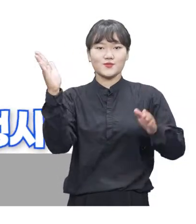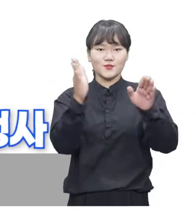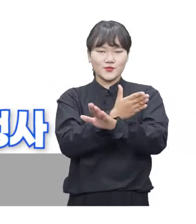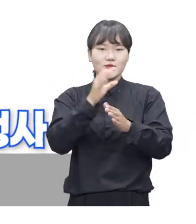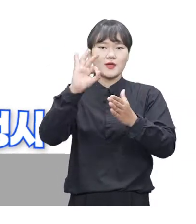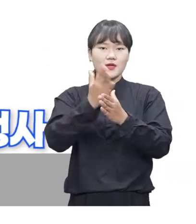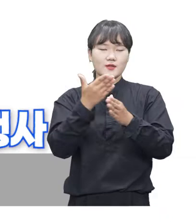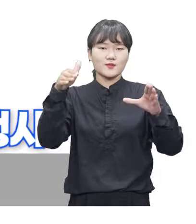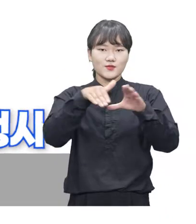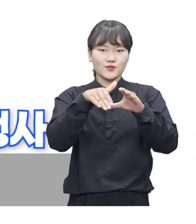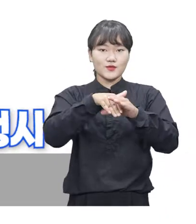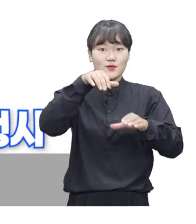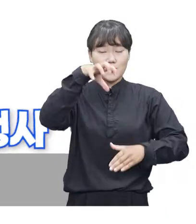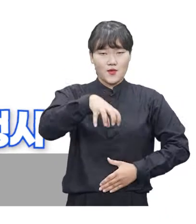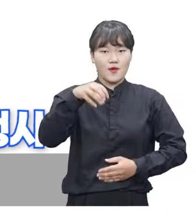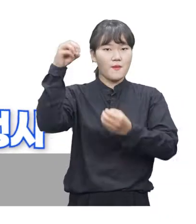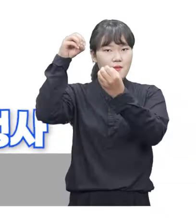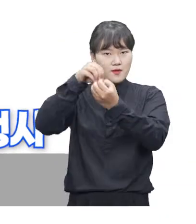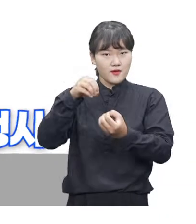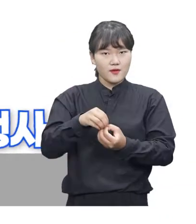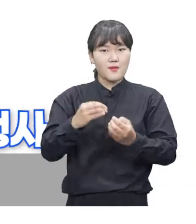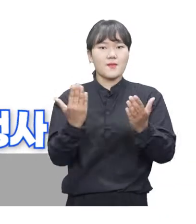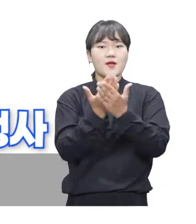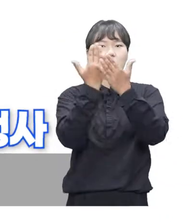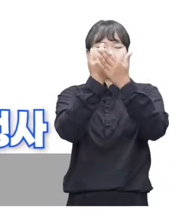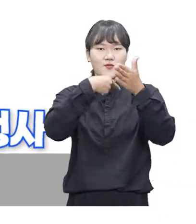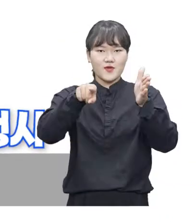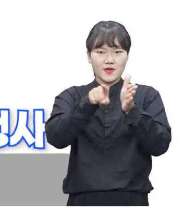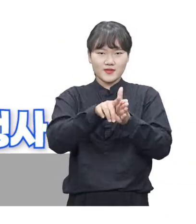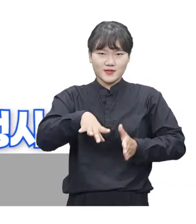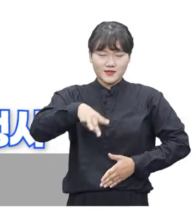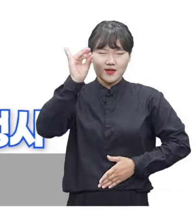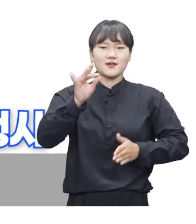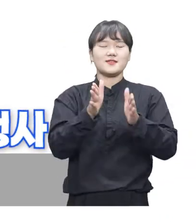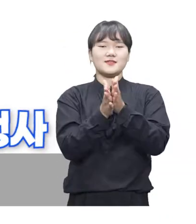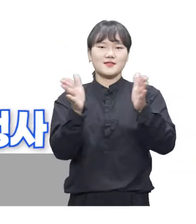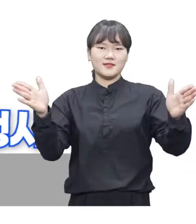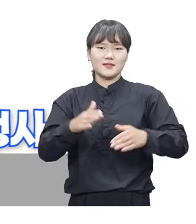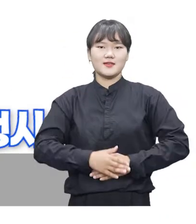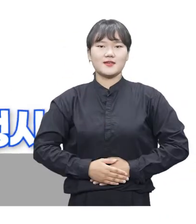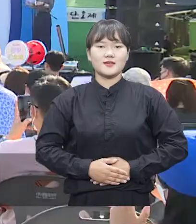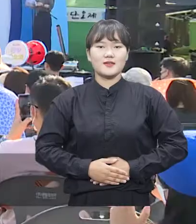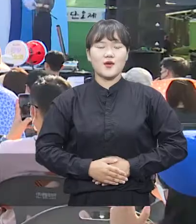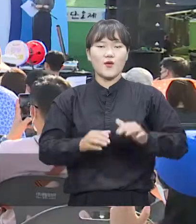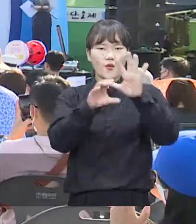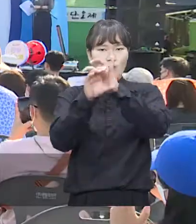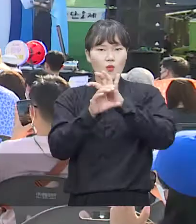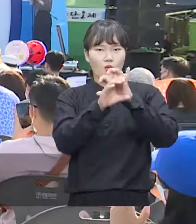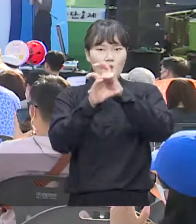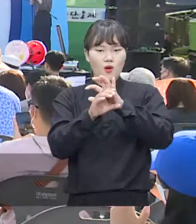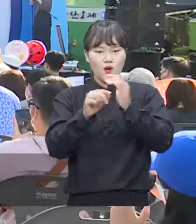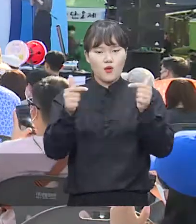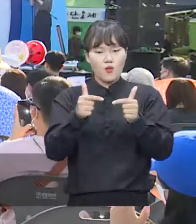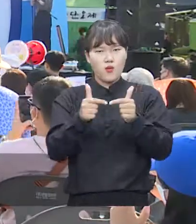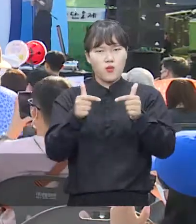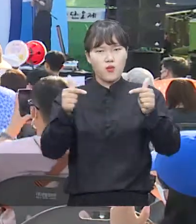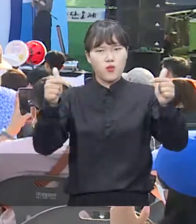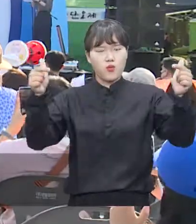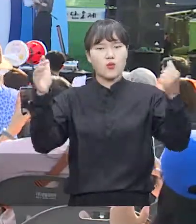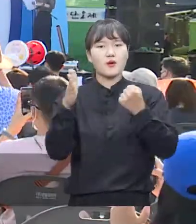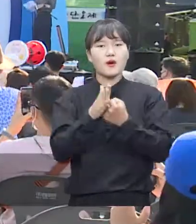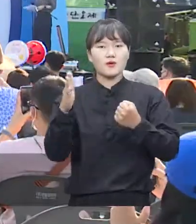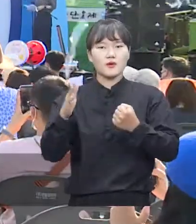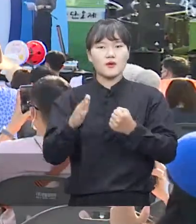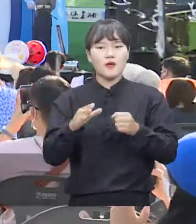1979년부터 안양문화원이 전통문화의 계승 발전을 위해 시작한 첫 세시 행사인데요. 이 코로나19 확산 등의 이유로